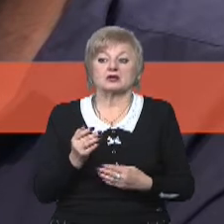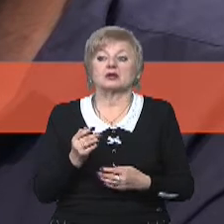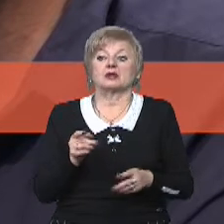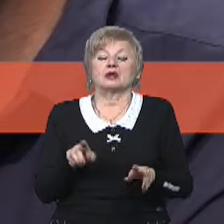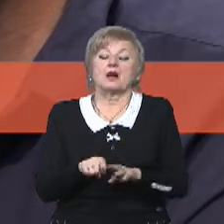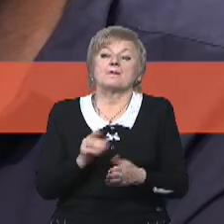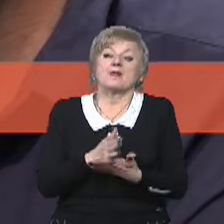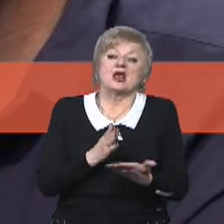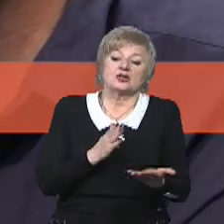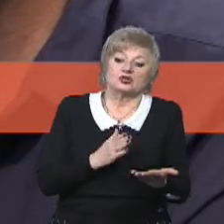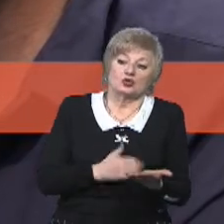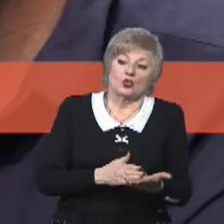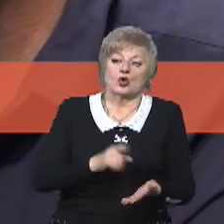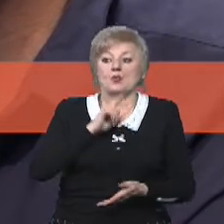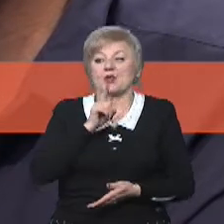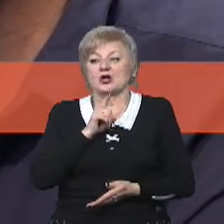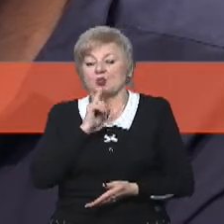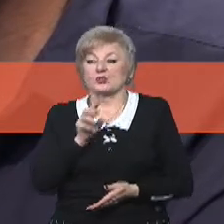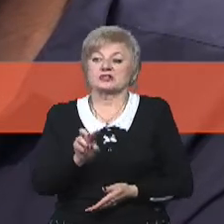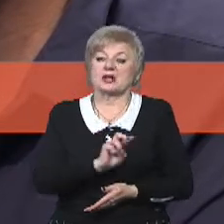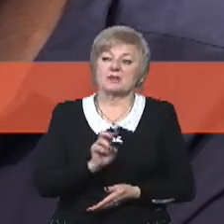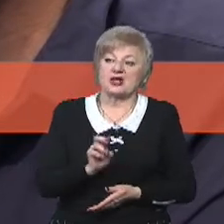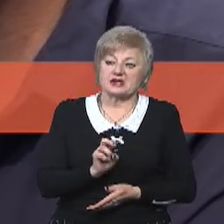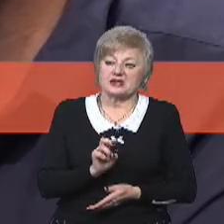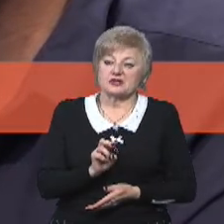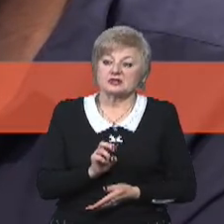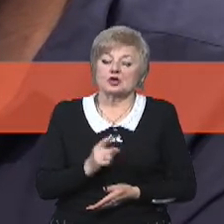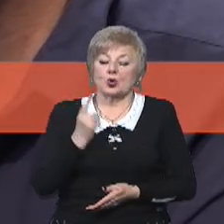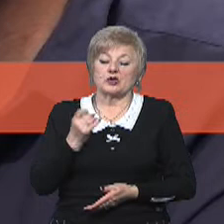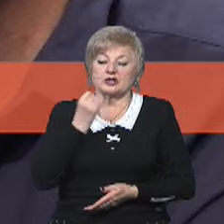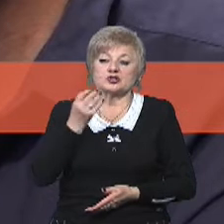як Мелітопольський музей, Пологівський музей, Бердянський музей, одні з